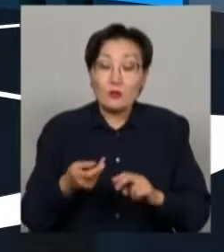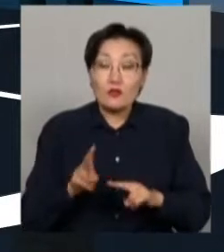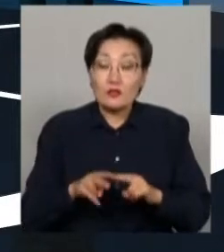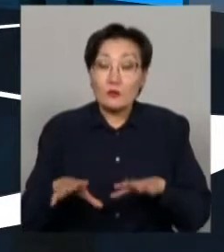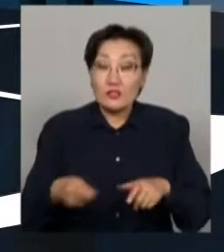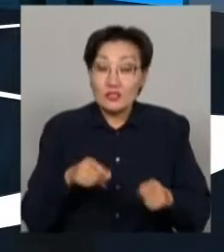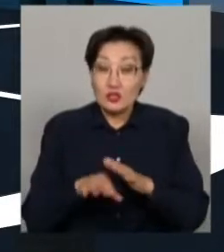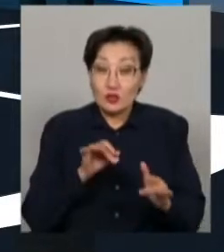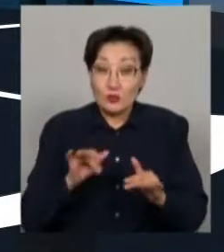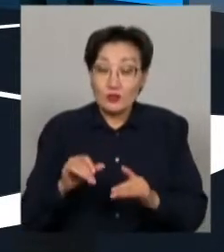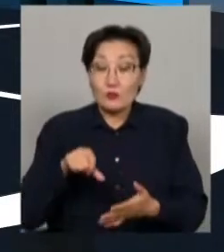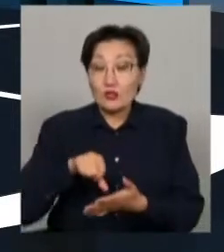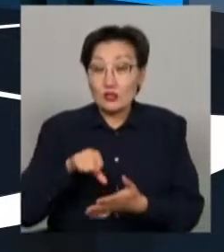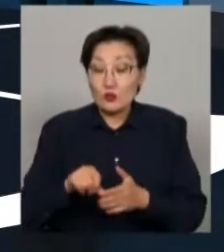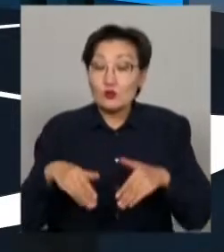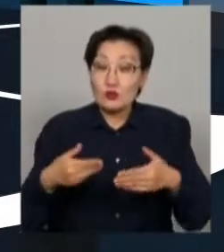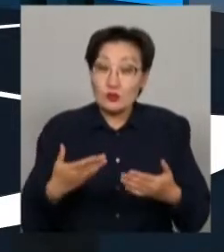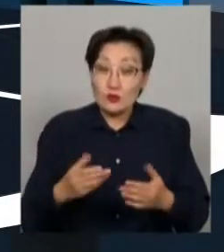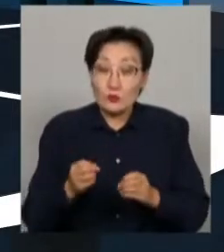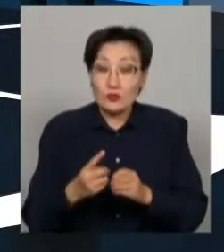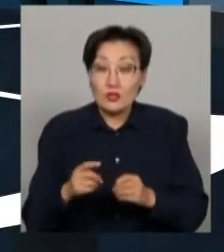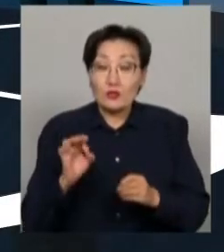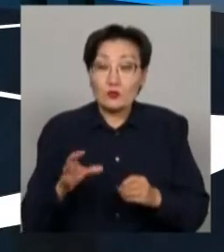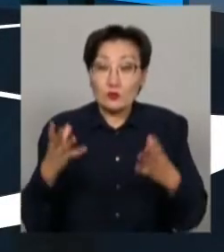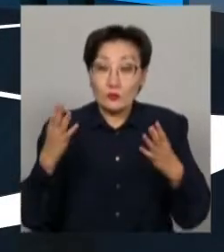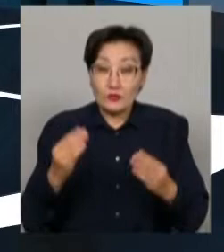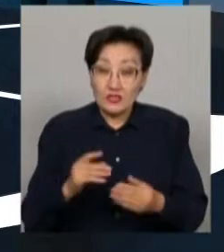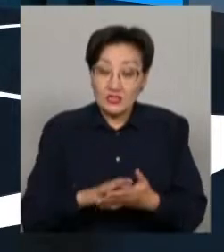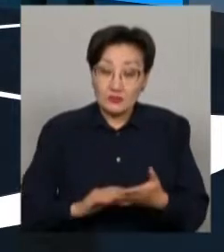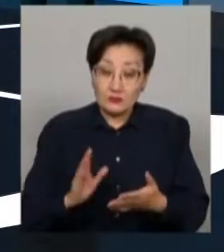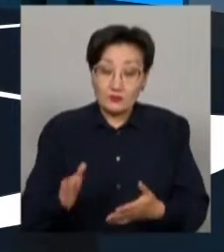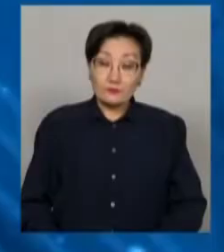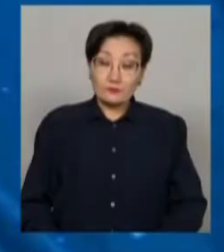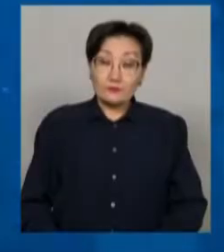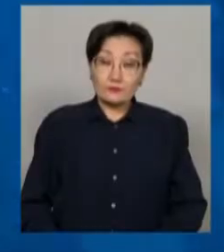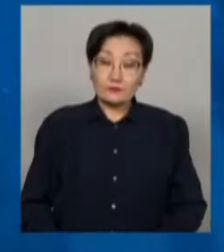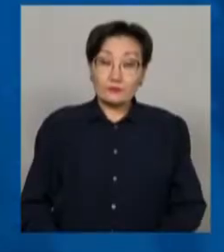тыс президент сайлауына үміткерлерді ұсыну 11 қазанға дейін жалғасады.